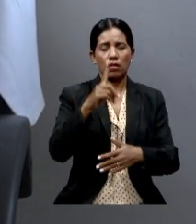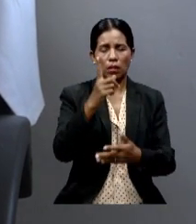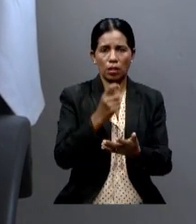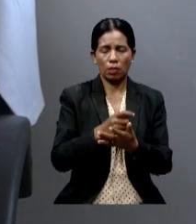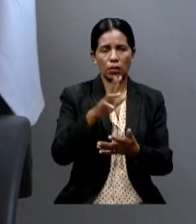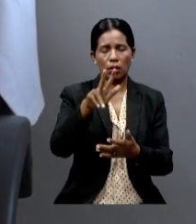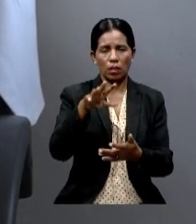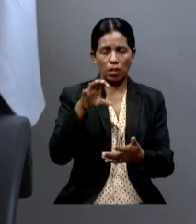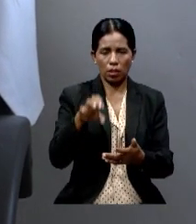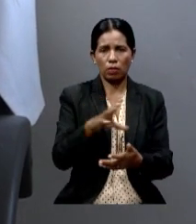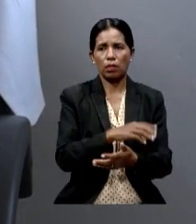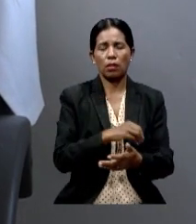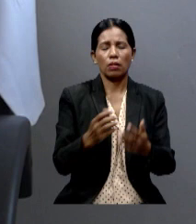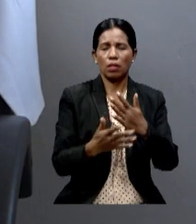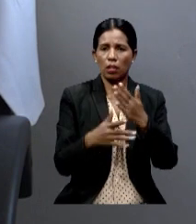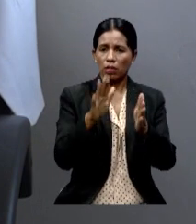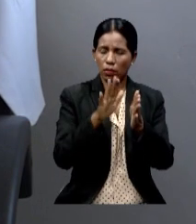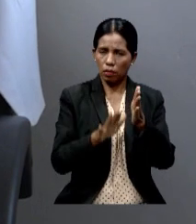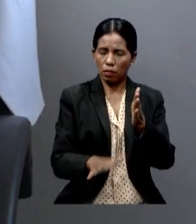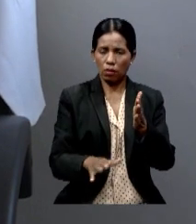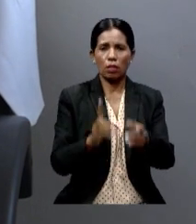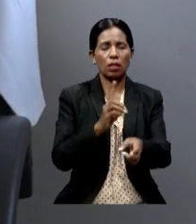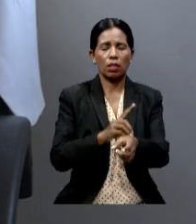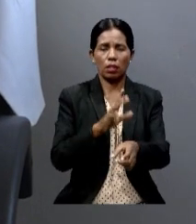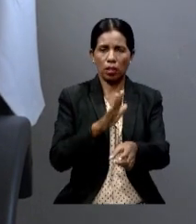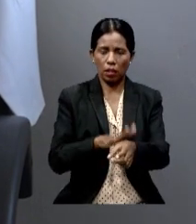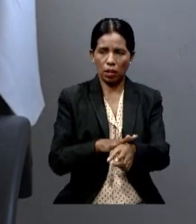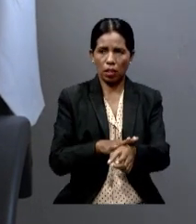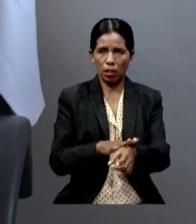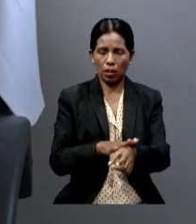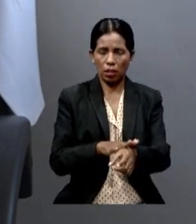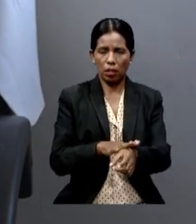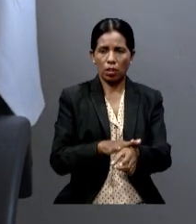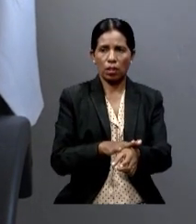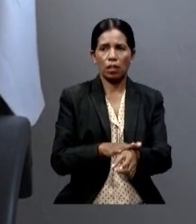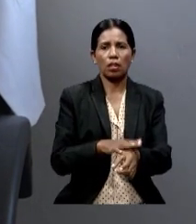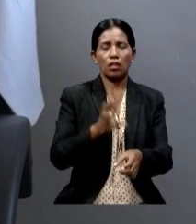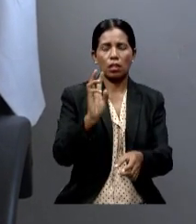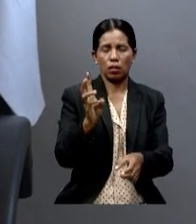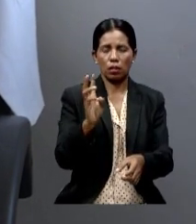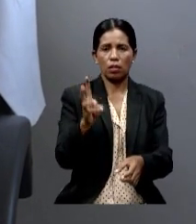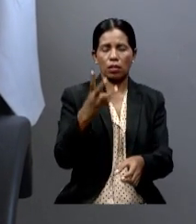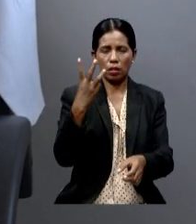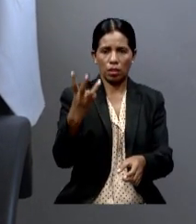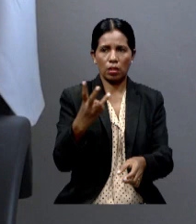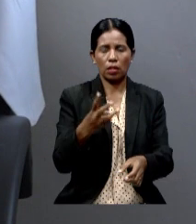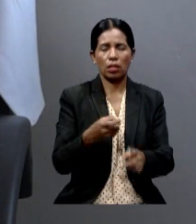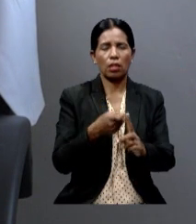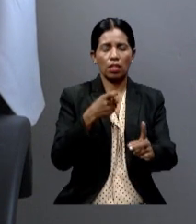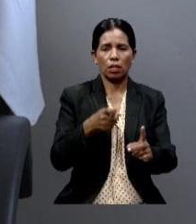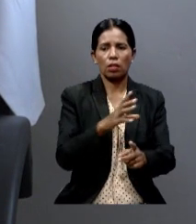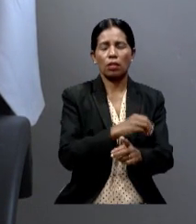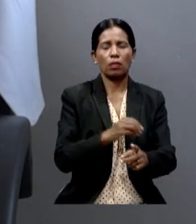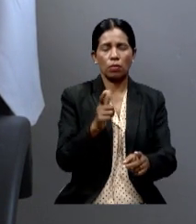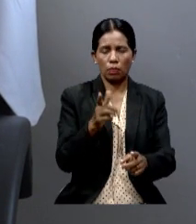1342, pneumonia 22, dengue registro de tia Vera Cruz 17, STI